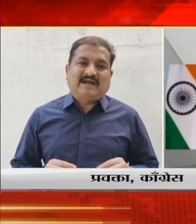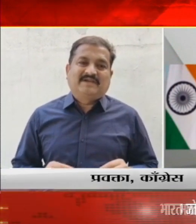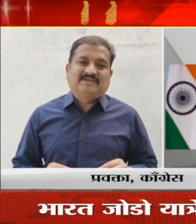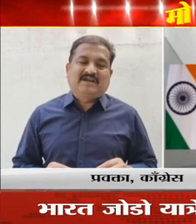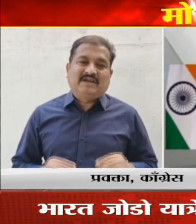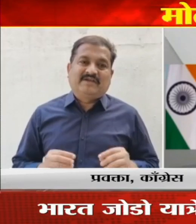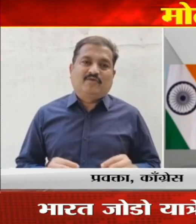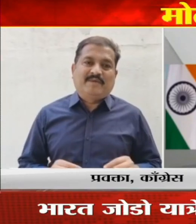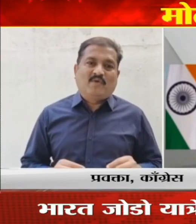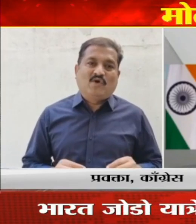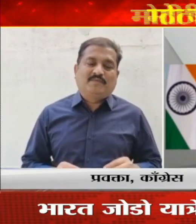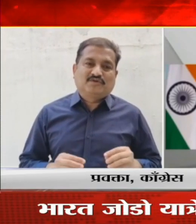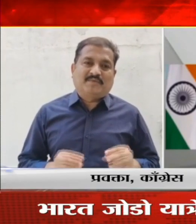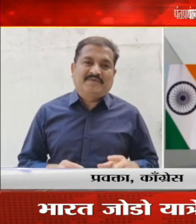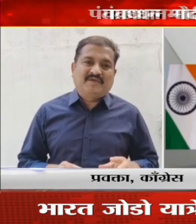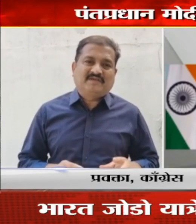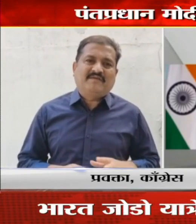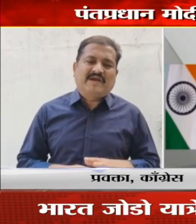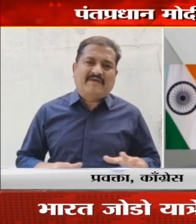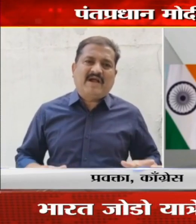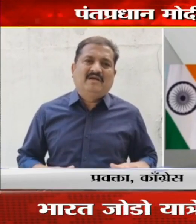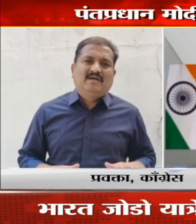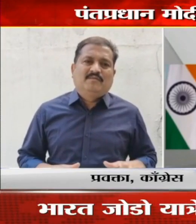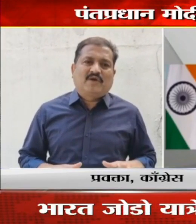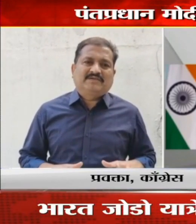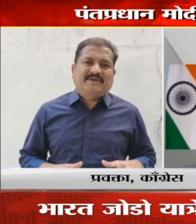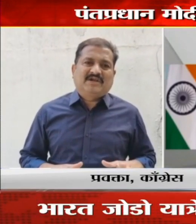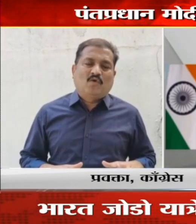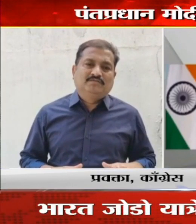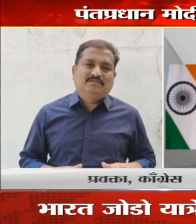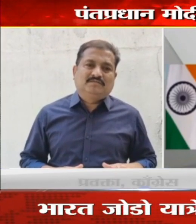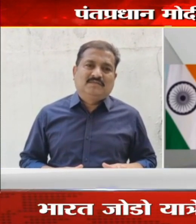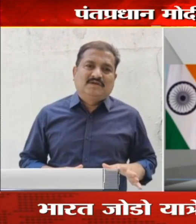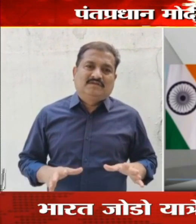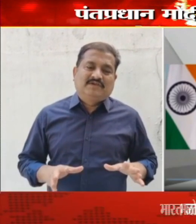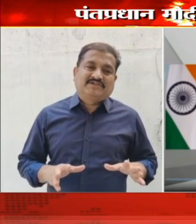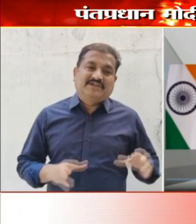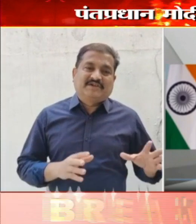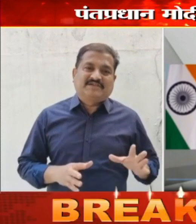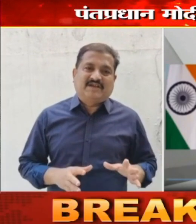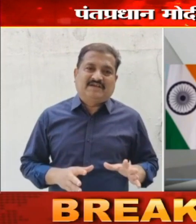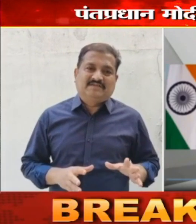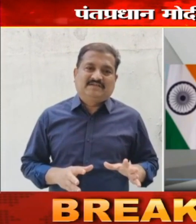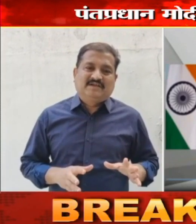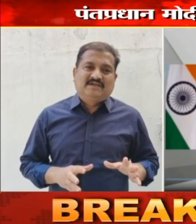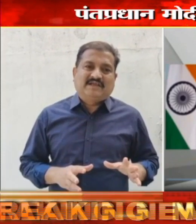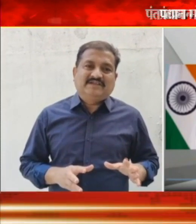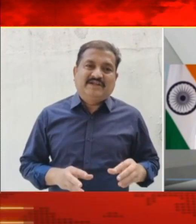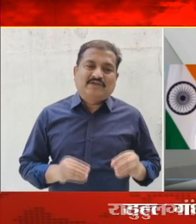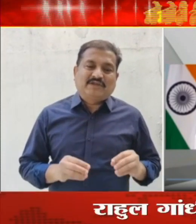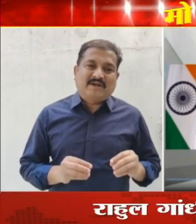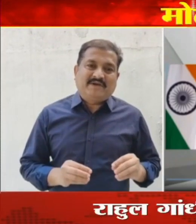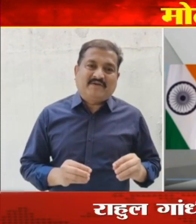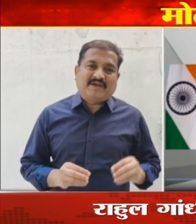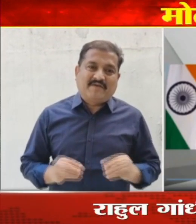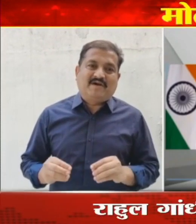तिकडे स्टाफ सिलेक्शन, रेल्वे रिक्रुटमेंट बोर्ड, पोस्ट ऑफिसेस अशा वेगळ्या वेगळ्या बोर्डाच्या परीक्षा होऊन वर्ष दीड वर्ष झाले. त्यांच्या